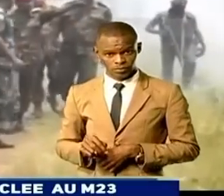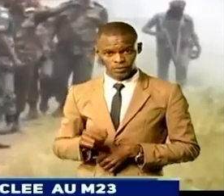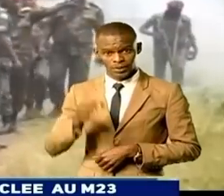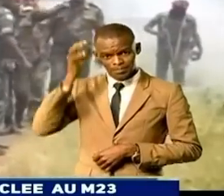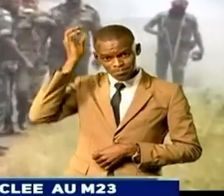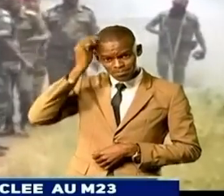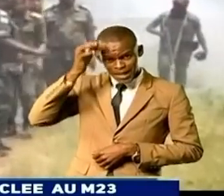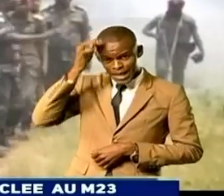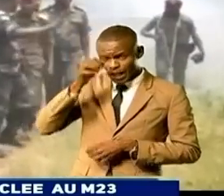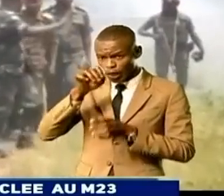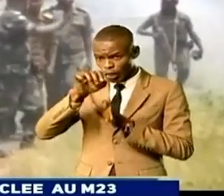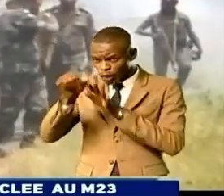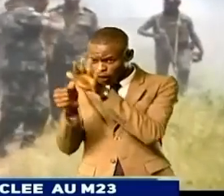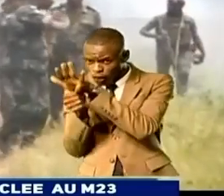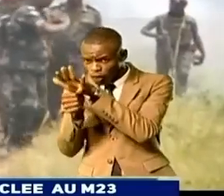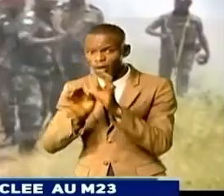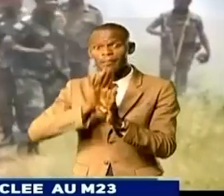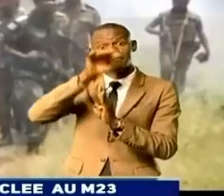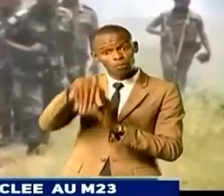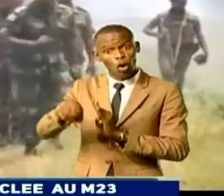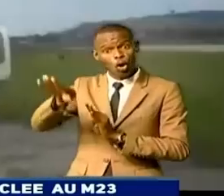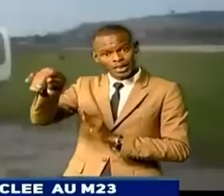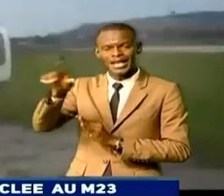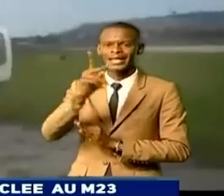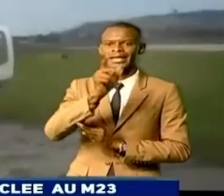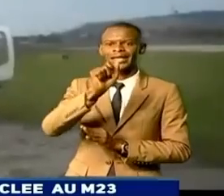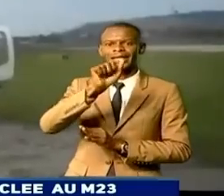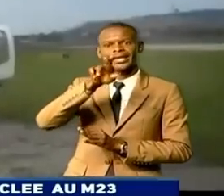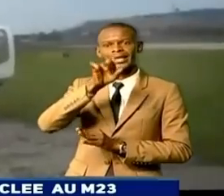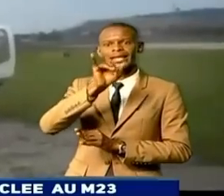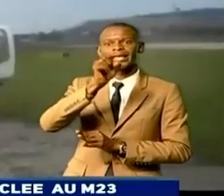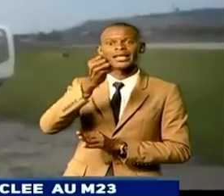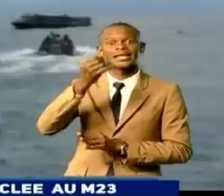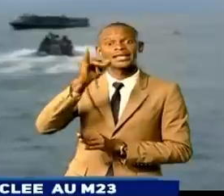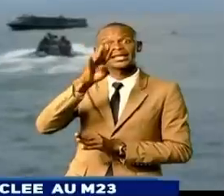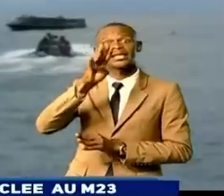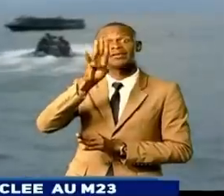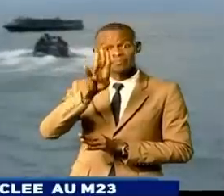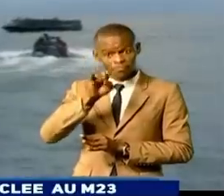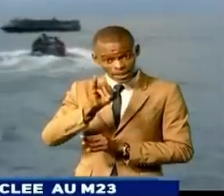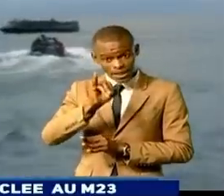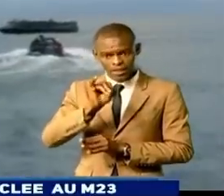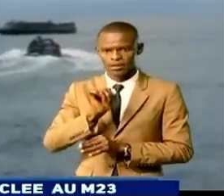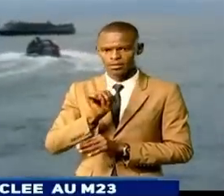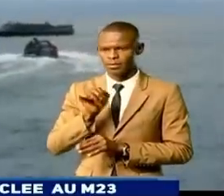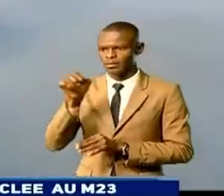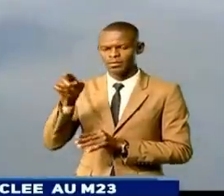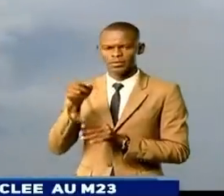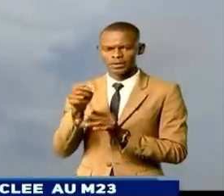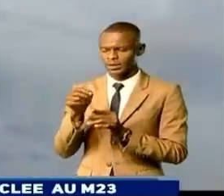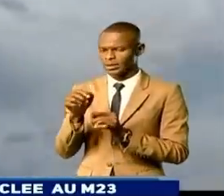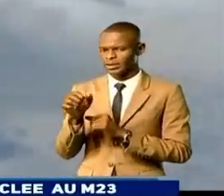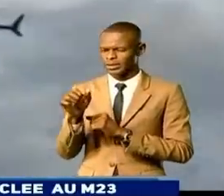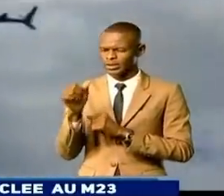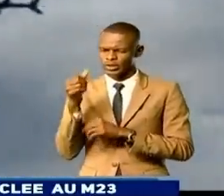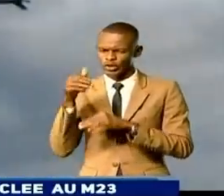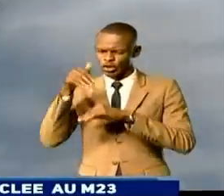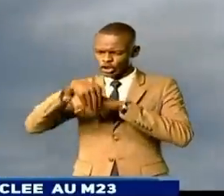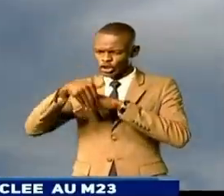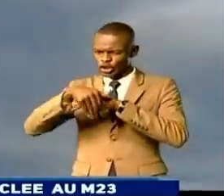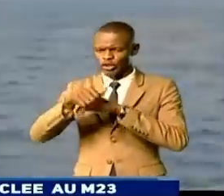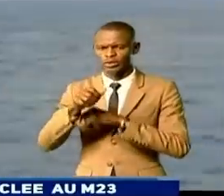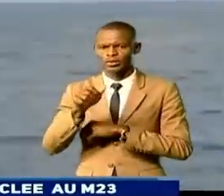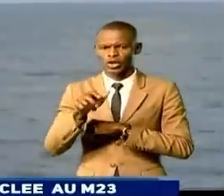Karisimbi à Kibumba, à 20 km à l'est de la ville de Goma, a été attaquée la nuit de lundi à mardi à 3h du